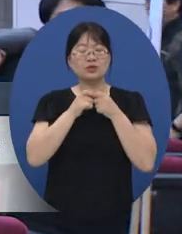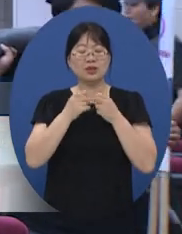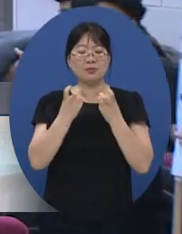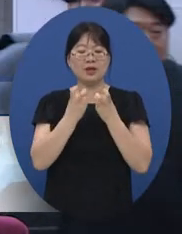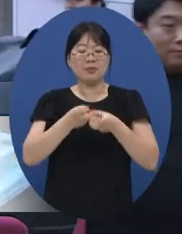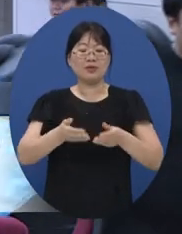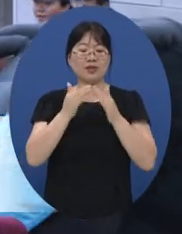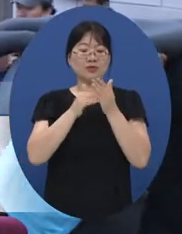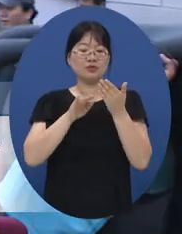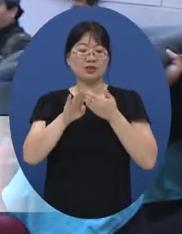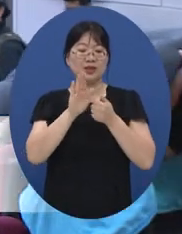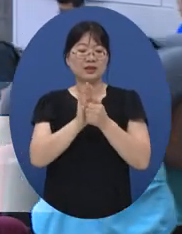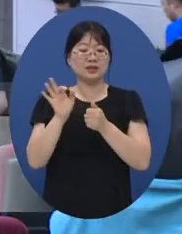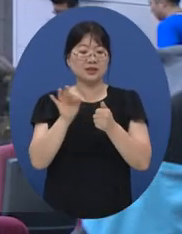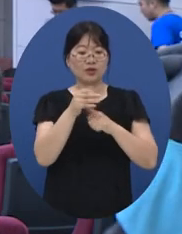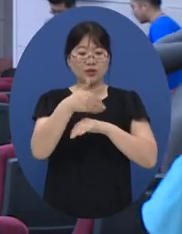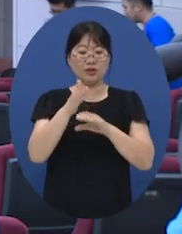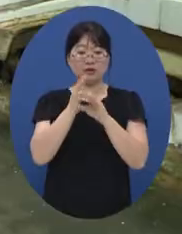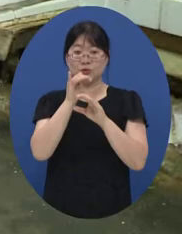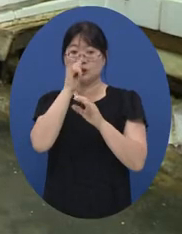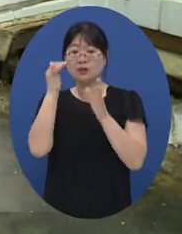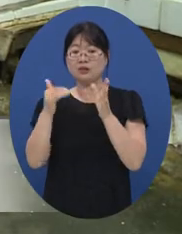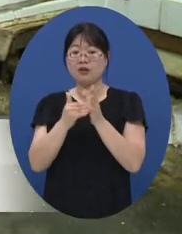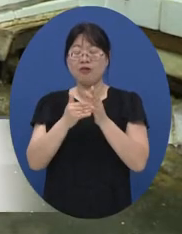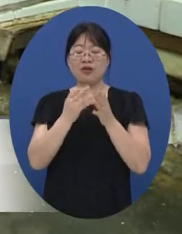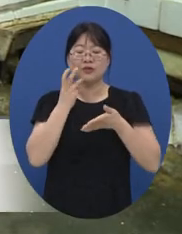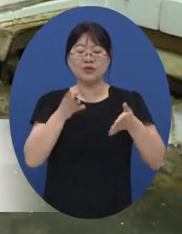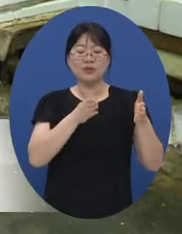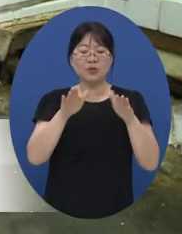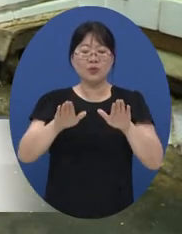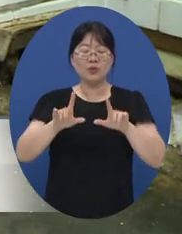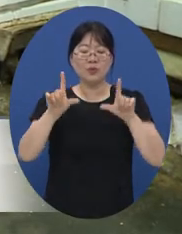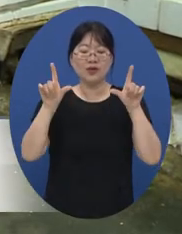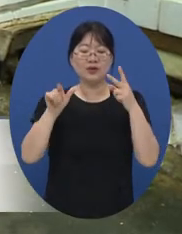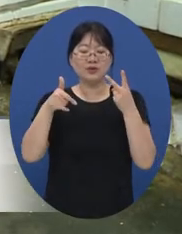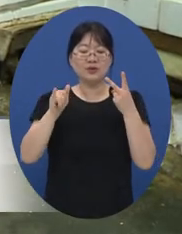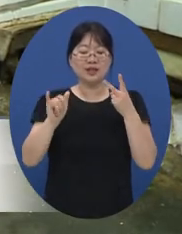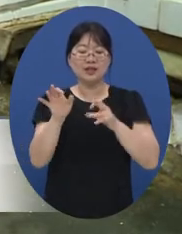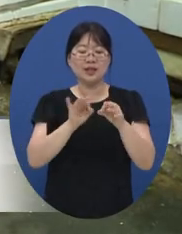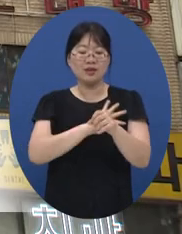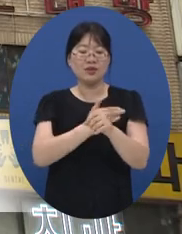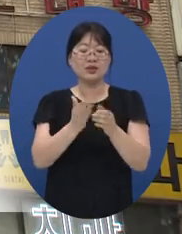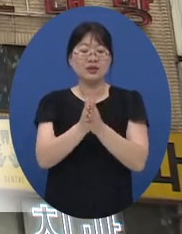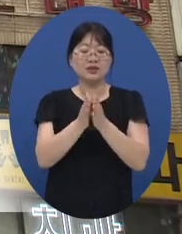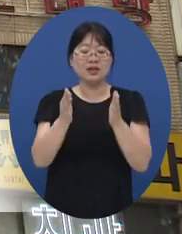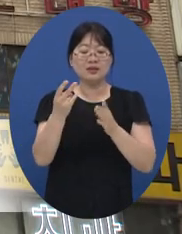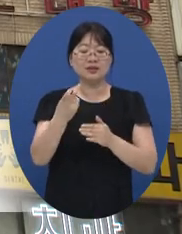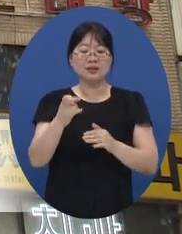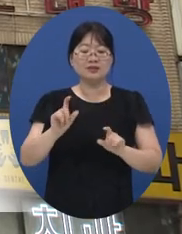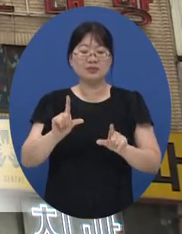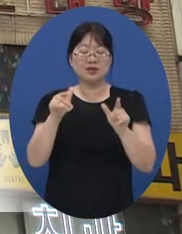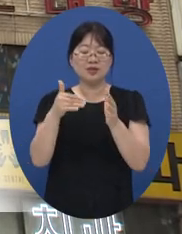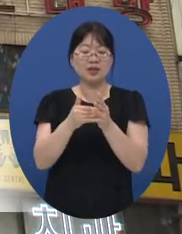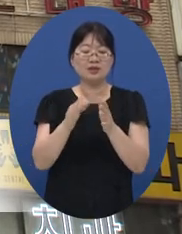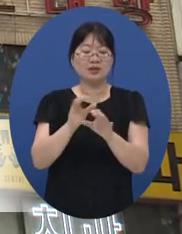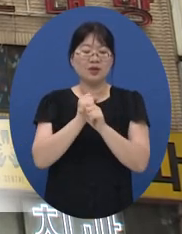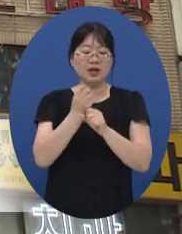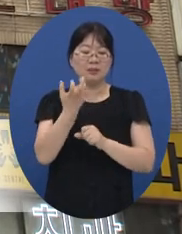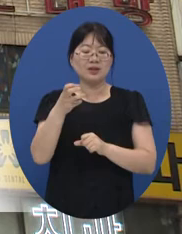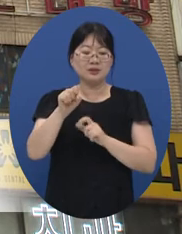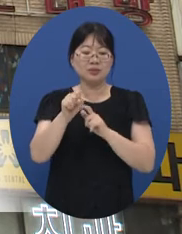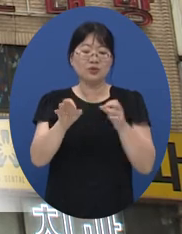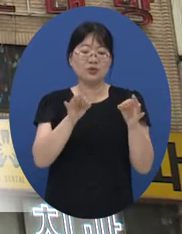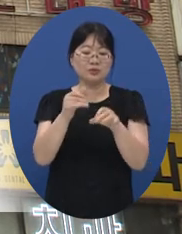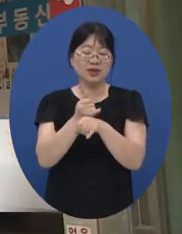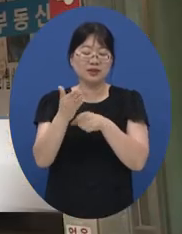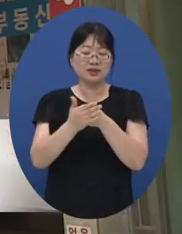방안을 수립하고 지원할 계획으로 있습니다. 경기도는 올해 2개 상권을 시작으로 오는 2022년까지 총